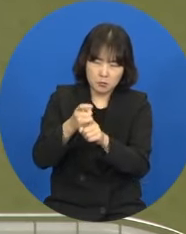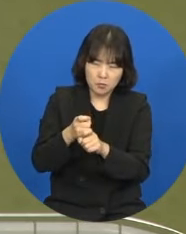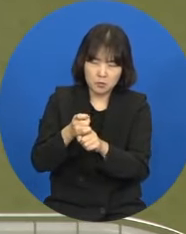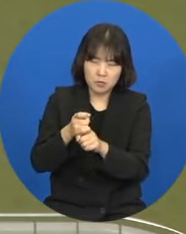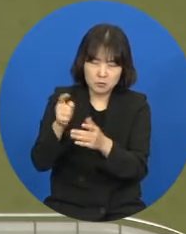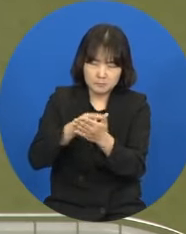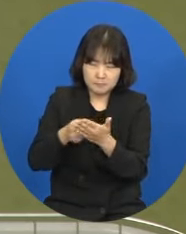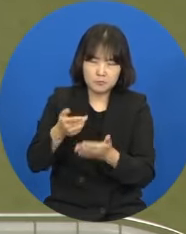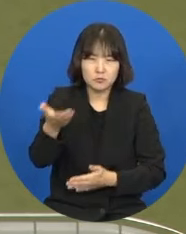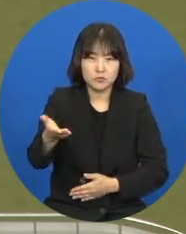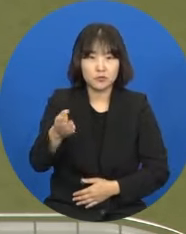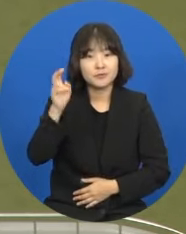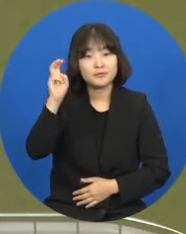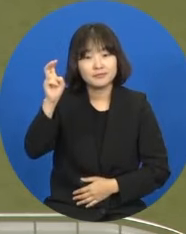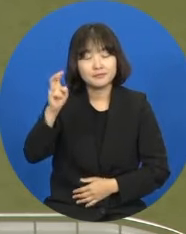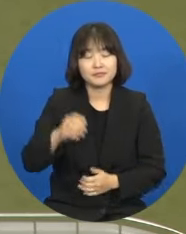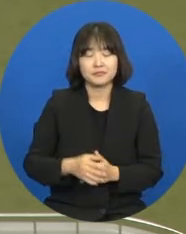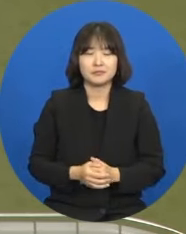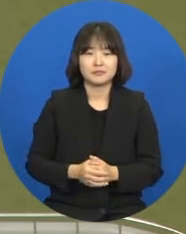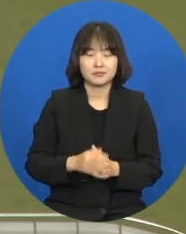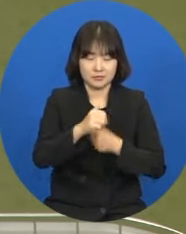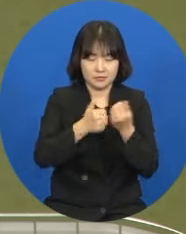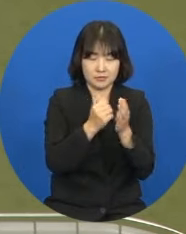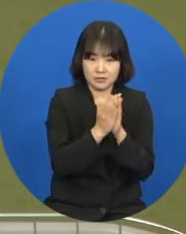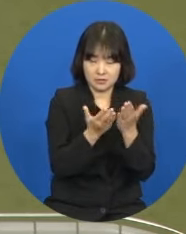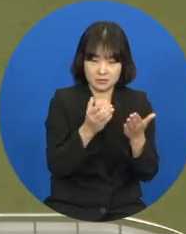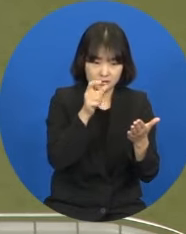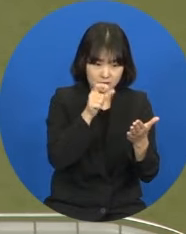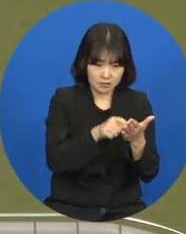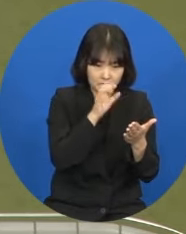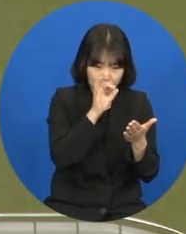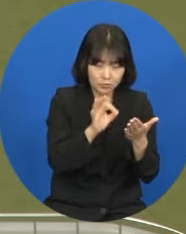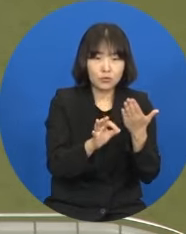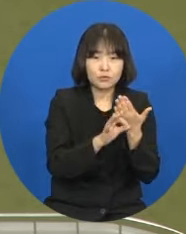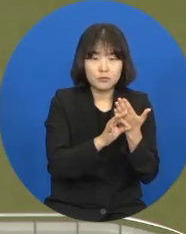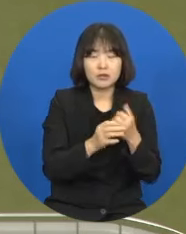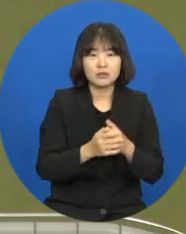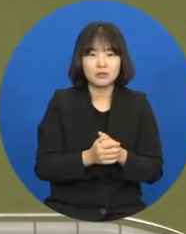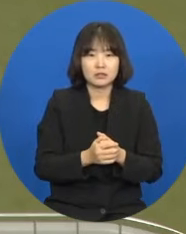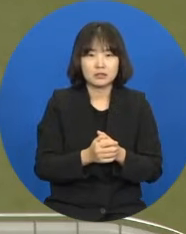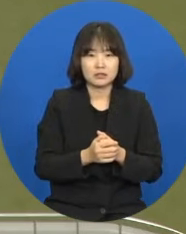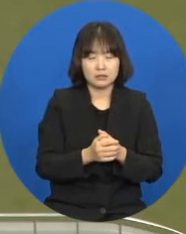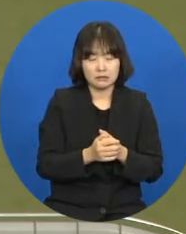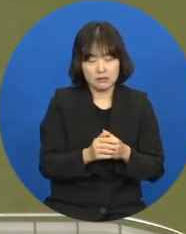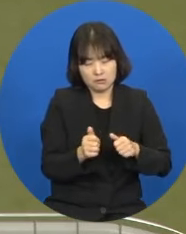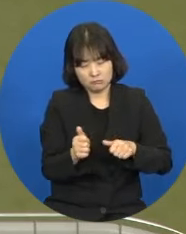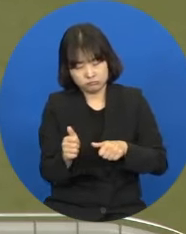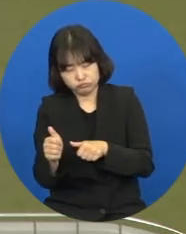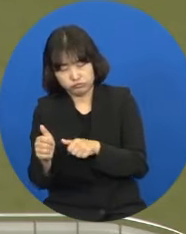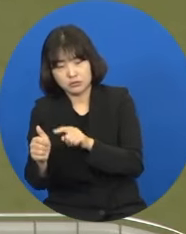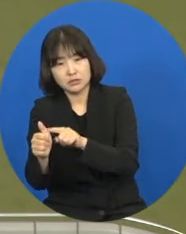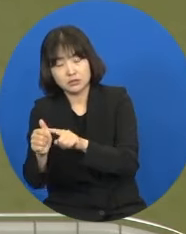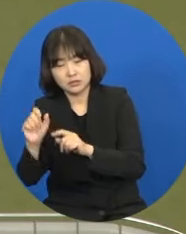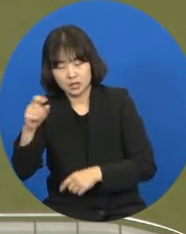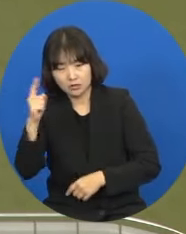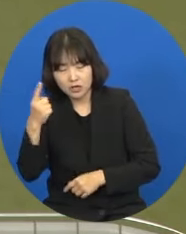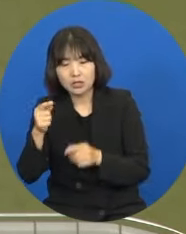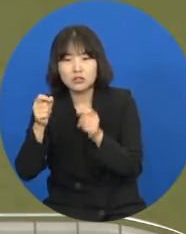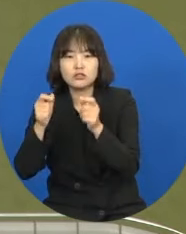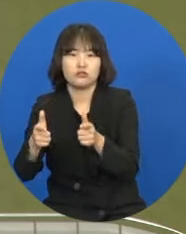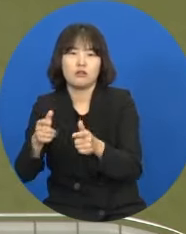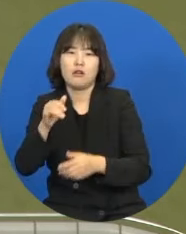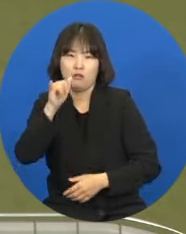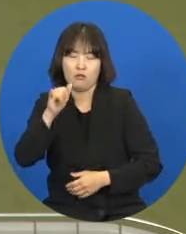아 드디어 오늘 본문에 보면 계속 쫓겨 다니던 다윗에게 바로 그 기회가 주어집니다 아